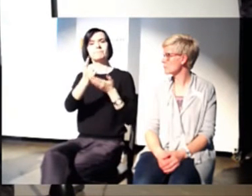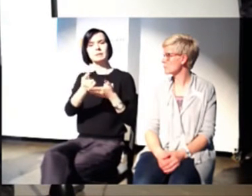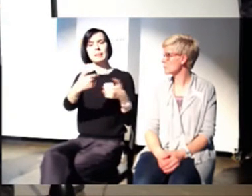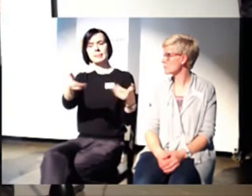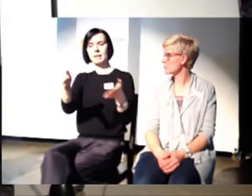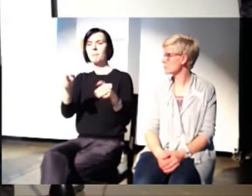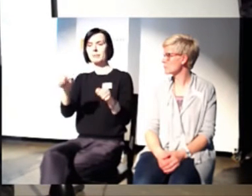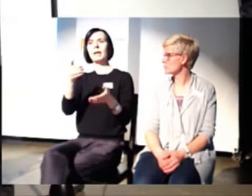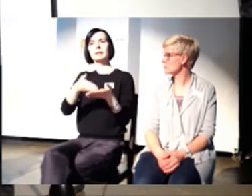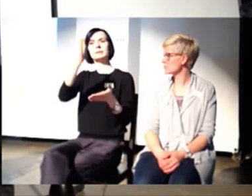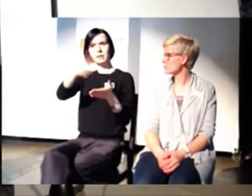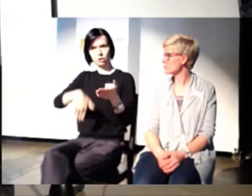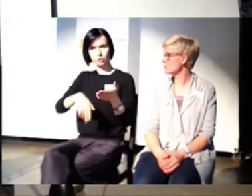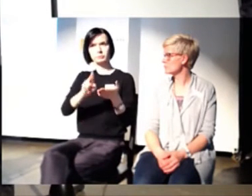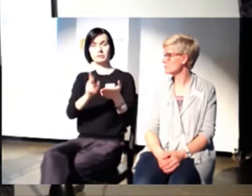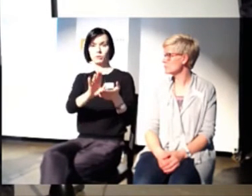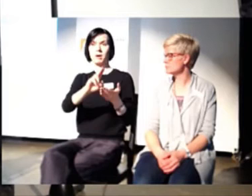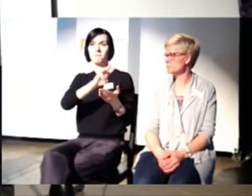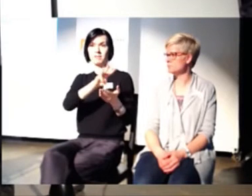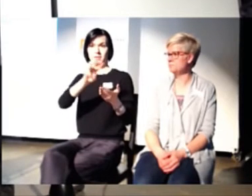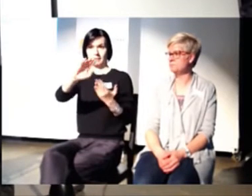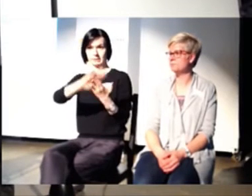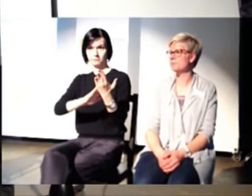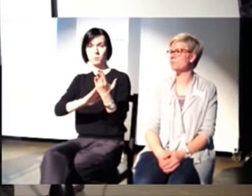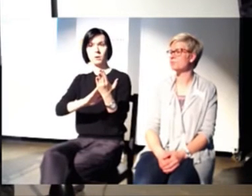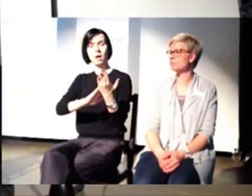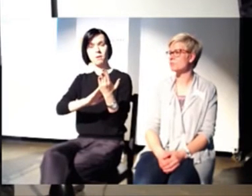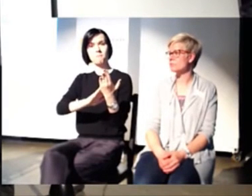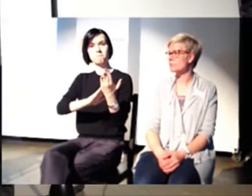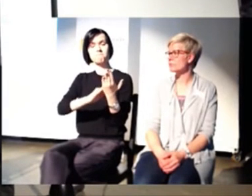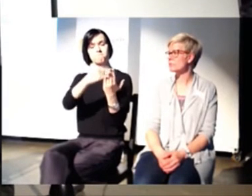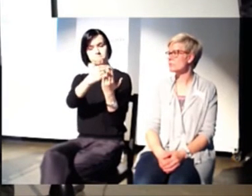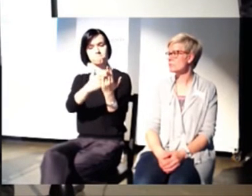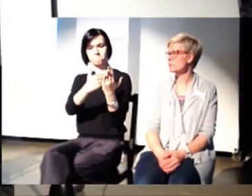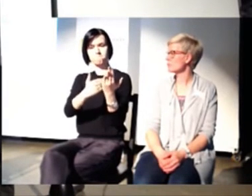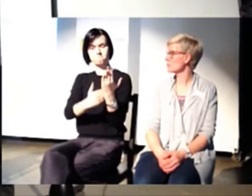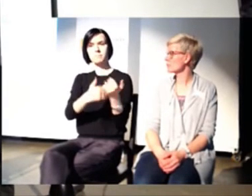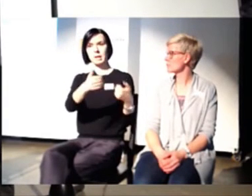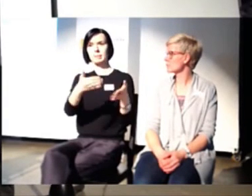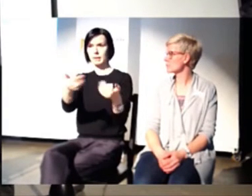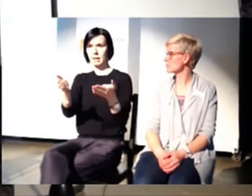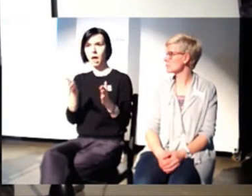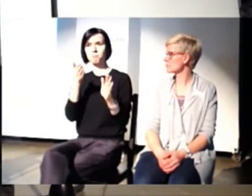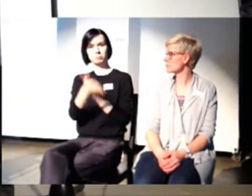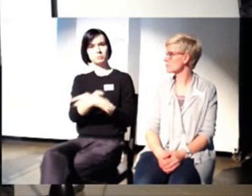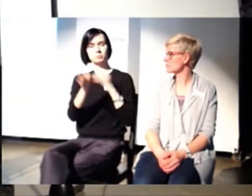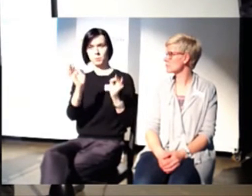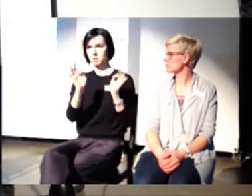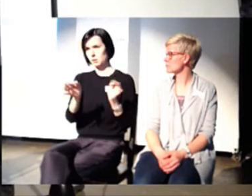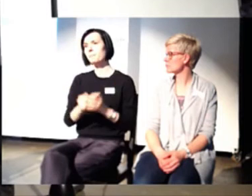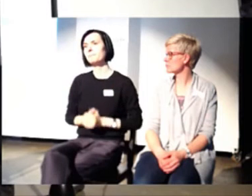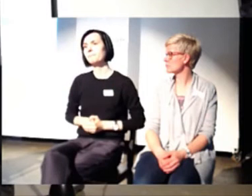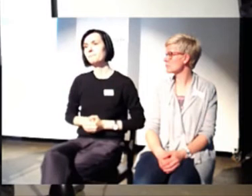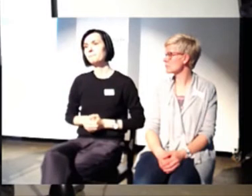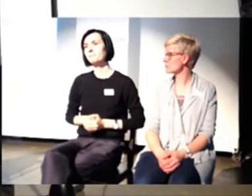ihan jo heidän nettisivuiltaan käyty läpi nämä tilojen saavutettavuus.